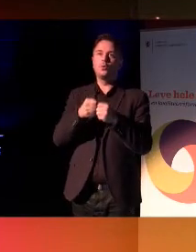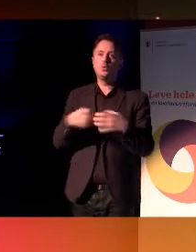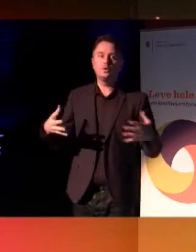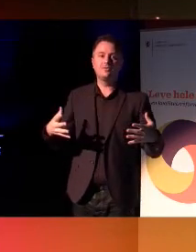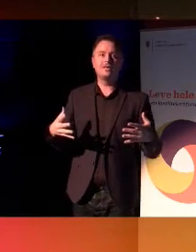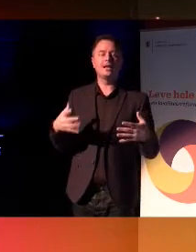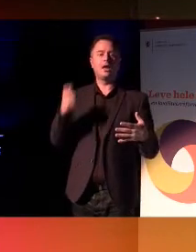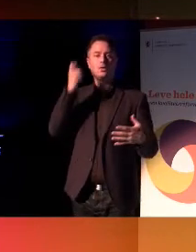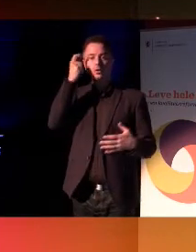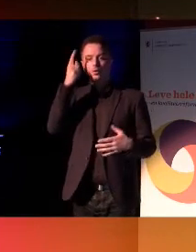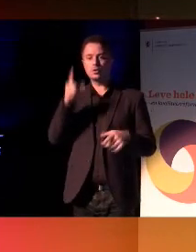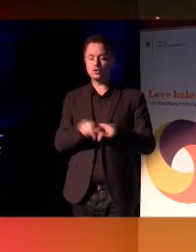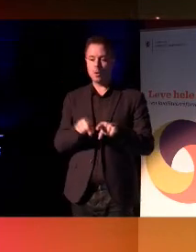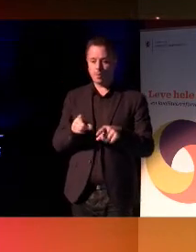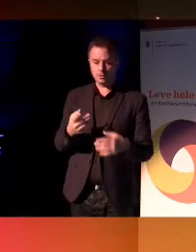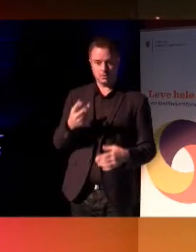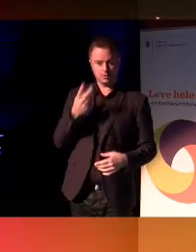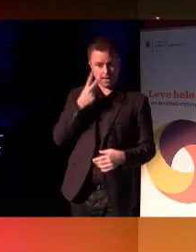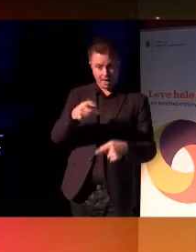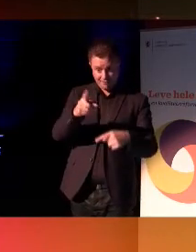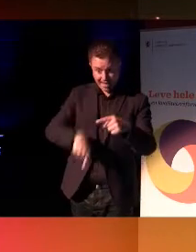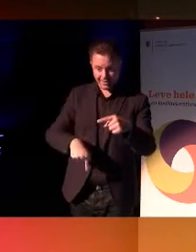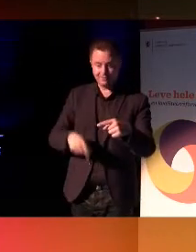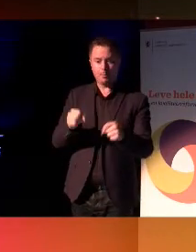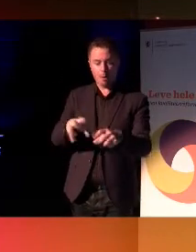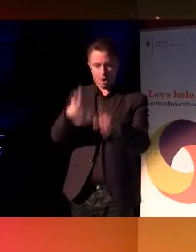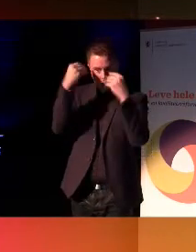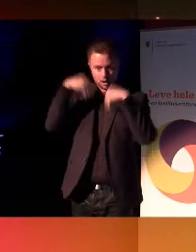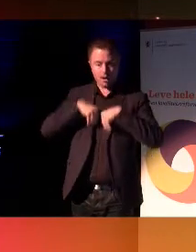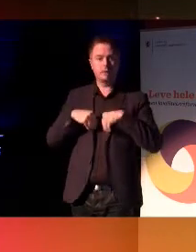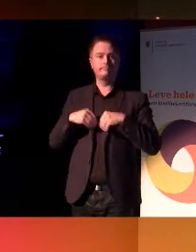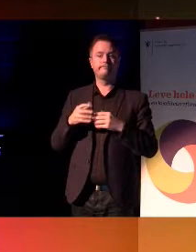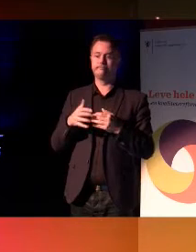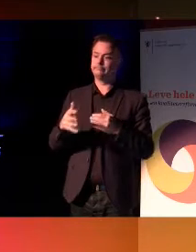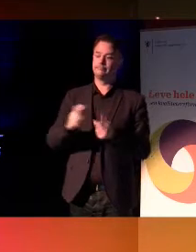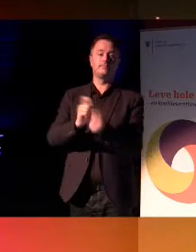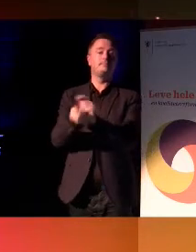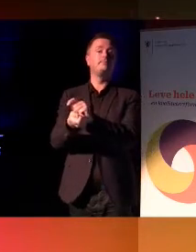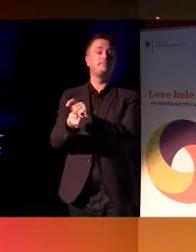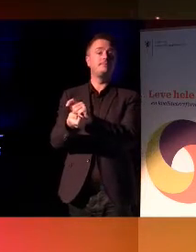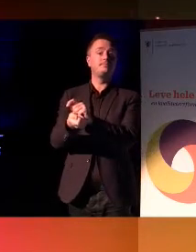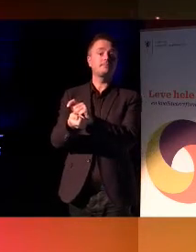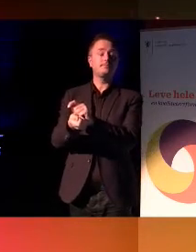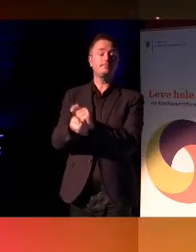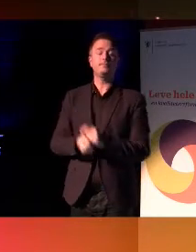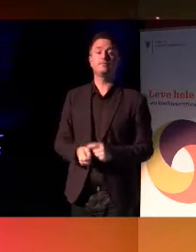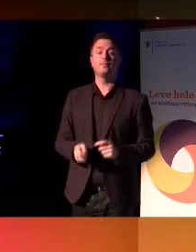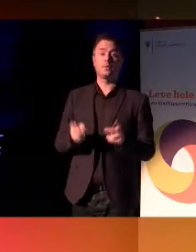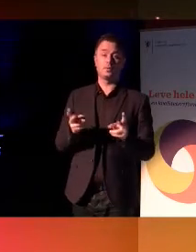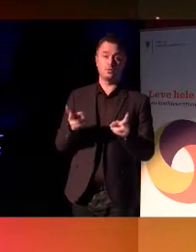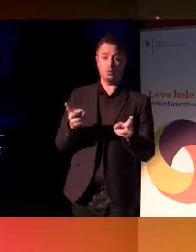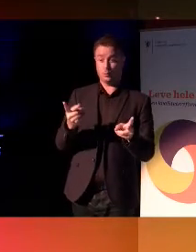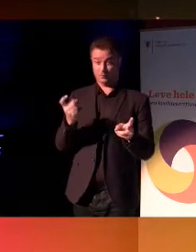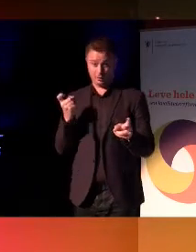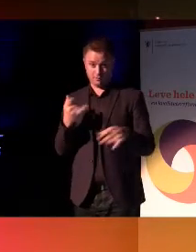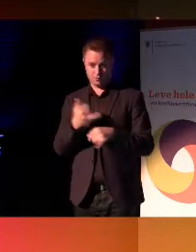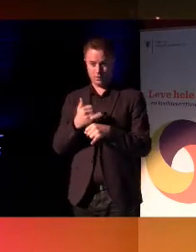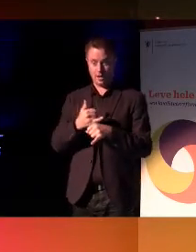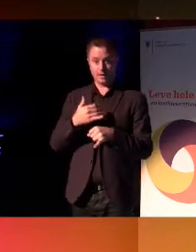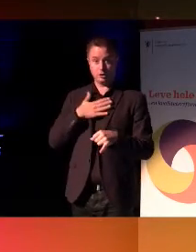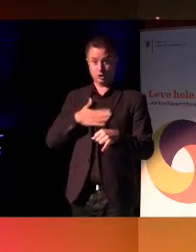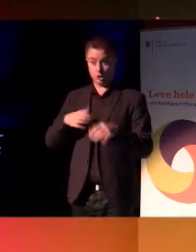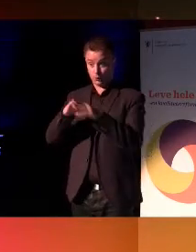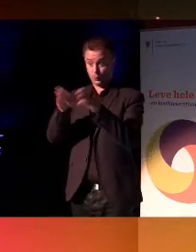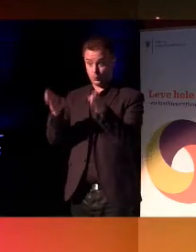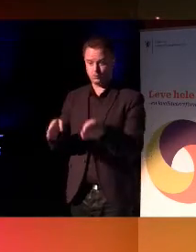fremtidens tjenestyting. Så har vi da utfordringen, som vi også ser I tilsynssakene, med samhandling mellom sykehus og kommune.